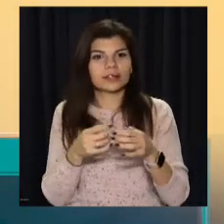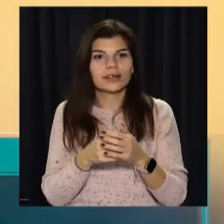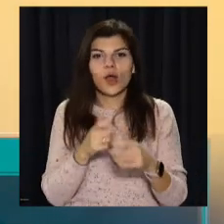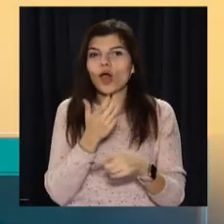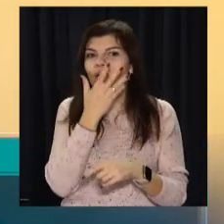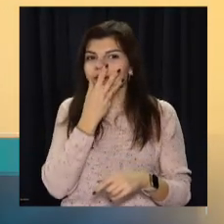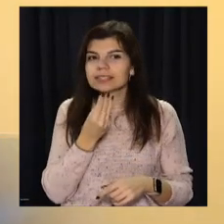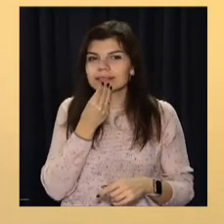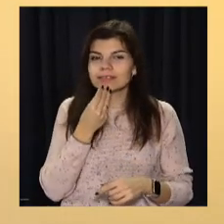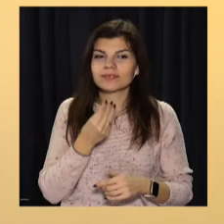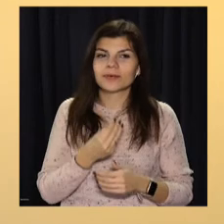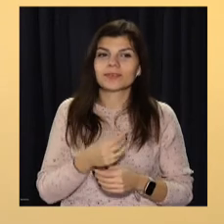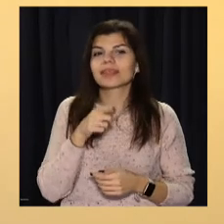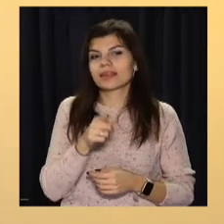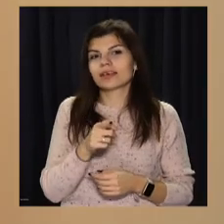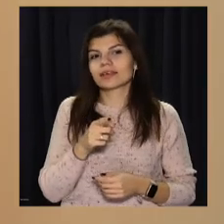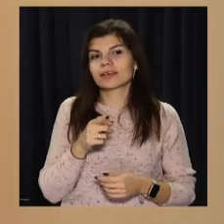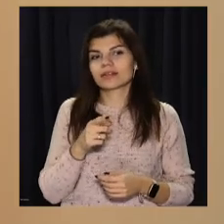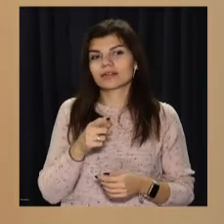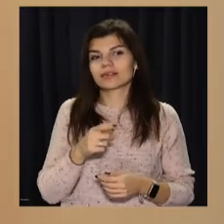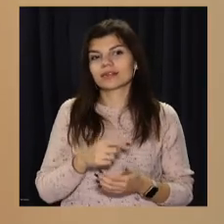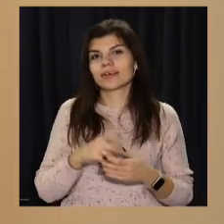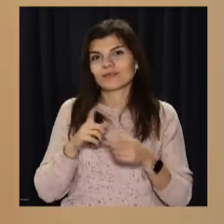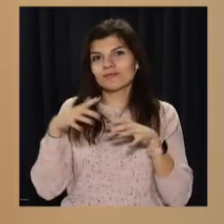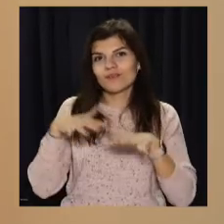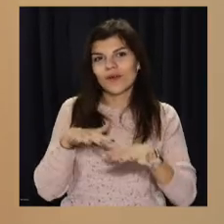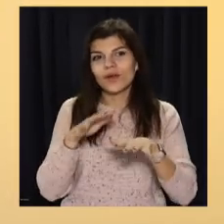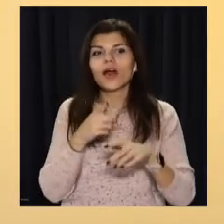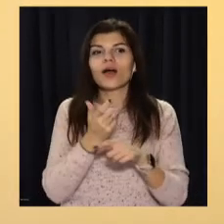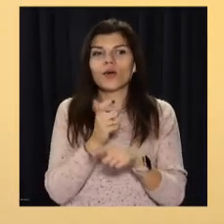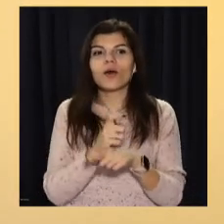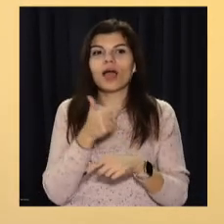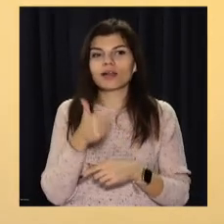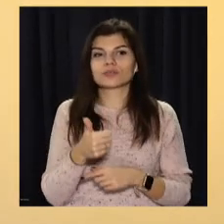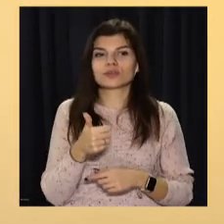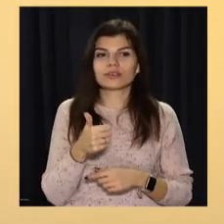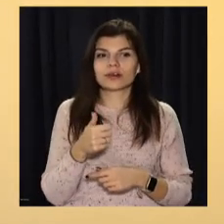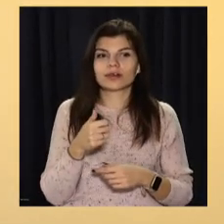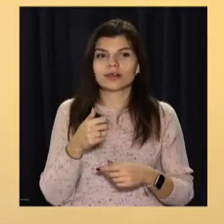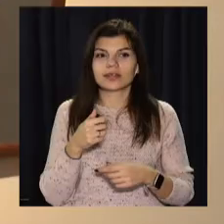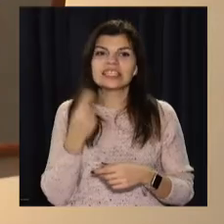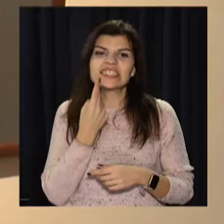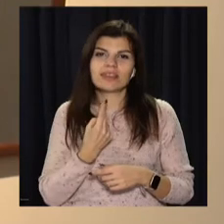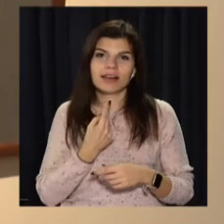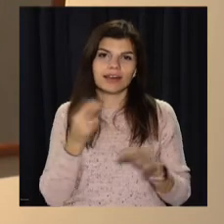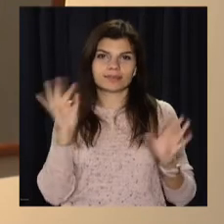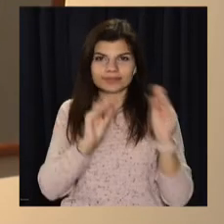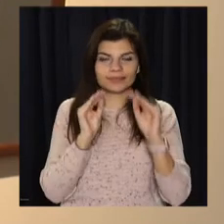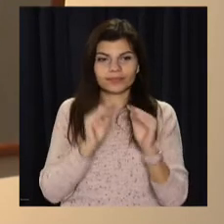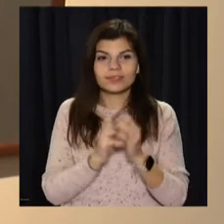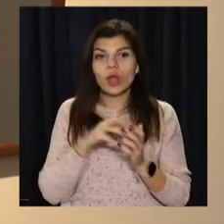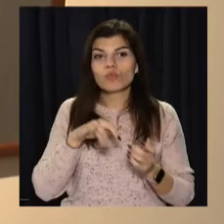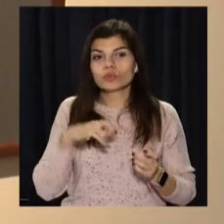красива. И она с ликами. Также они очень хорошо подобраны цвета. Музейники